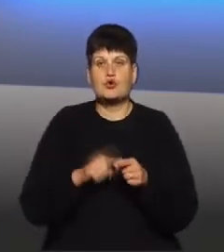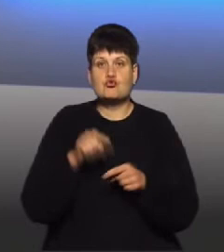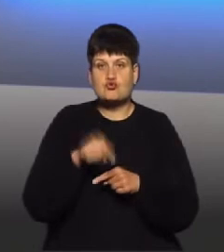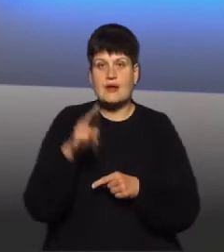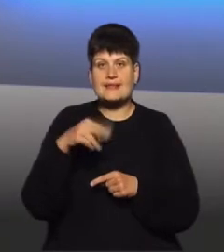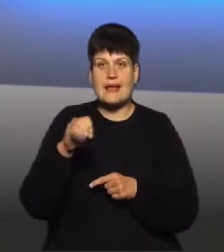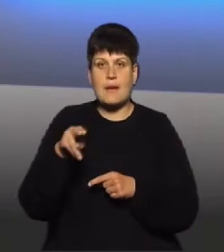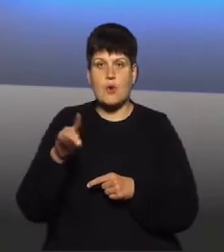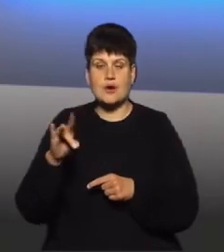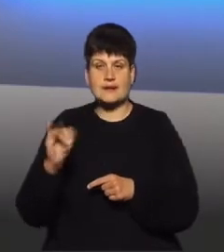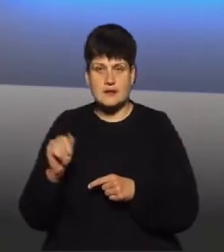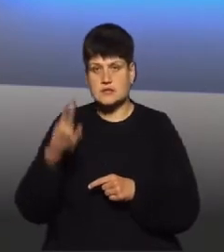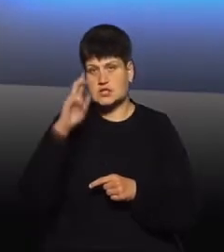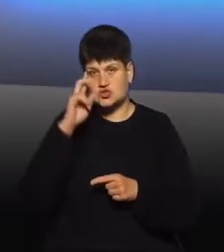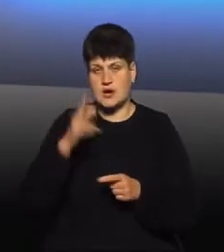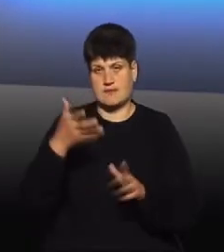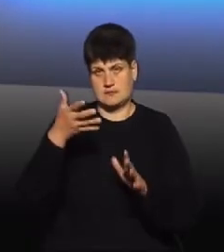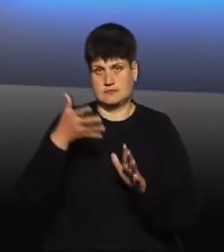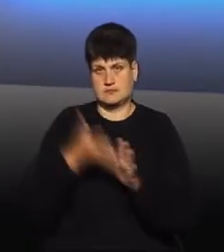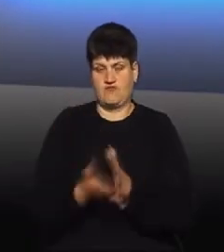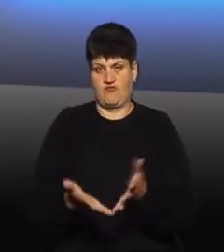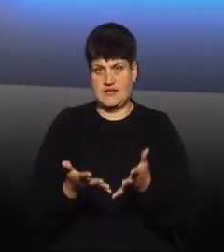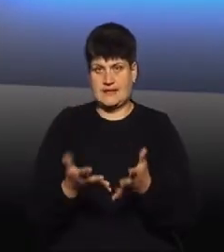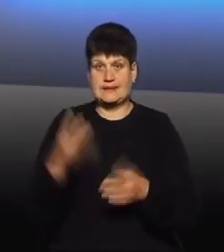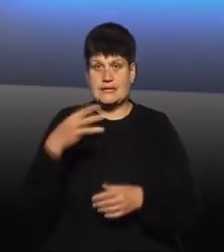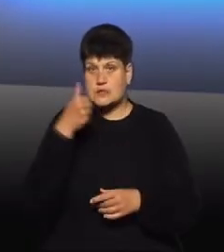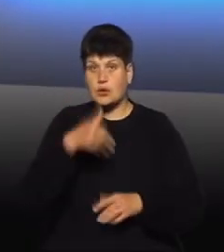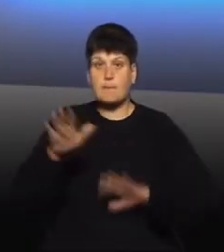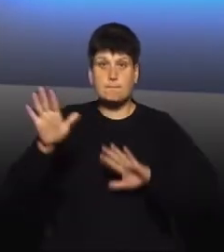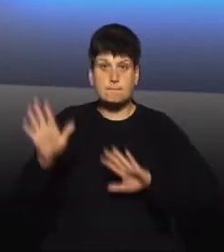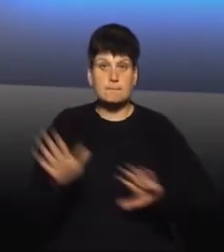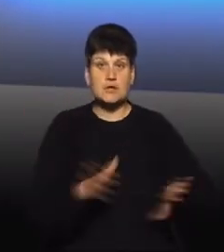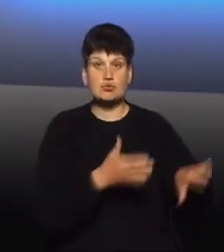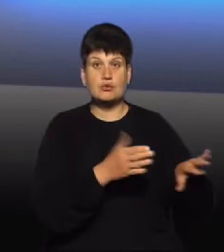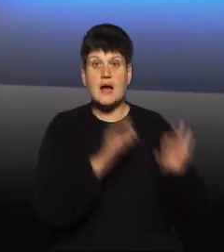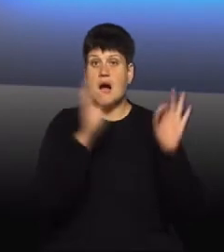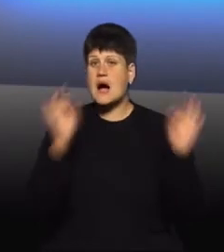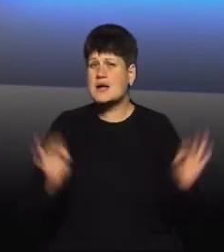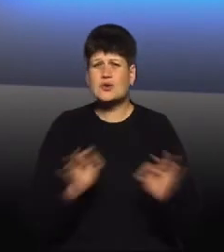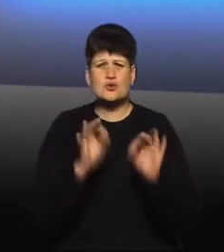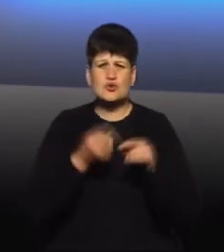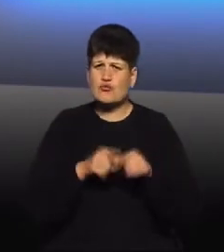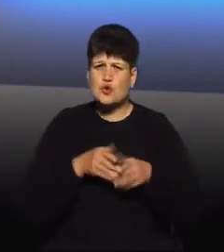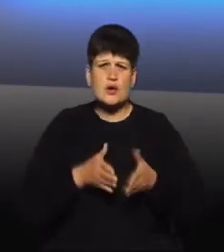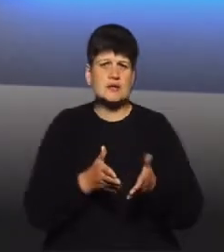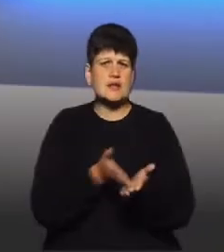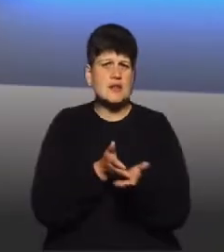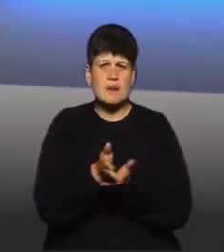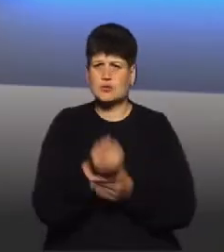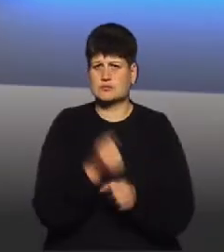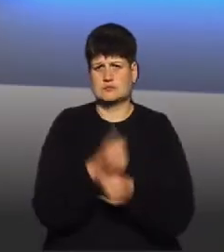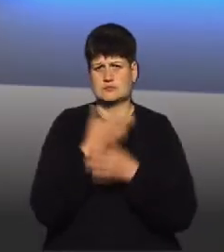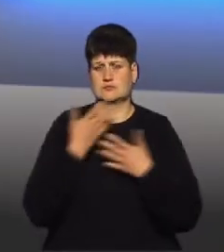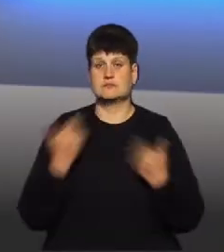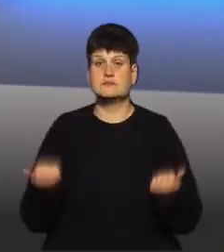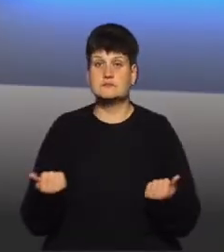Тому що 30 років минуло, але нічого, по суті, в цьому напрямку майже і не зроблено. Дивіться, я хочу тут уточнити. Я от просто